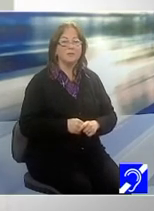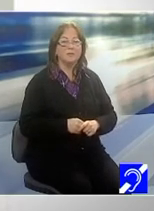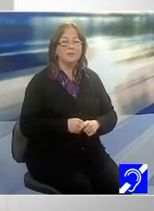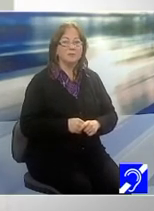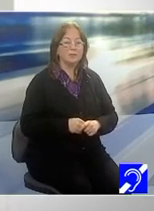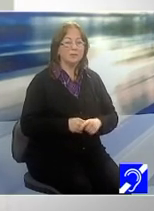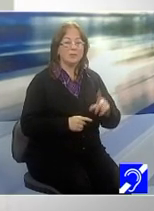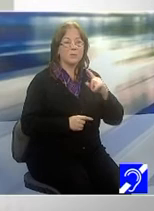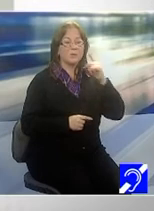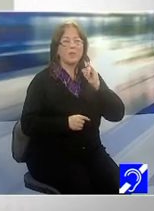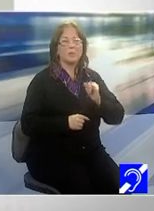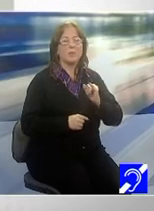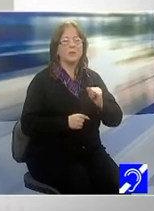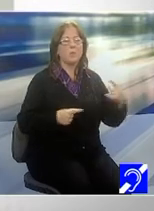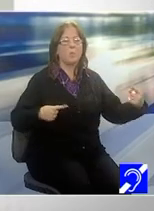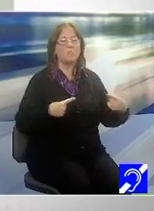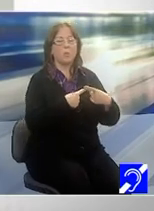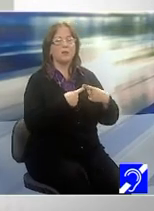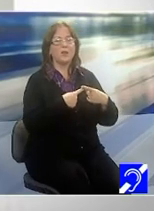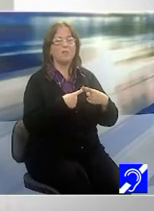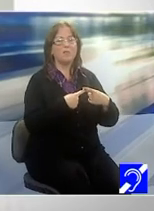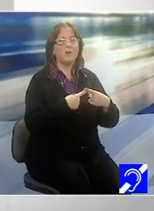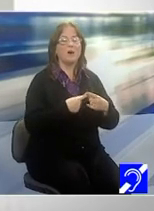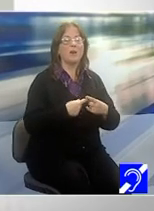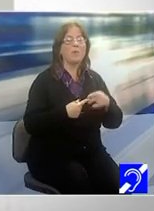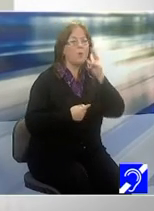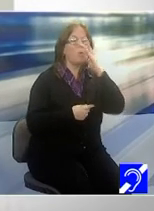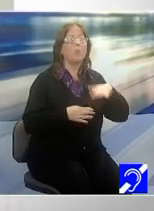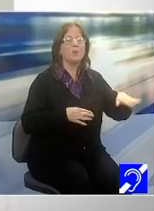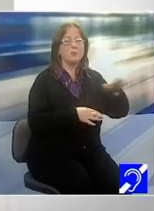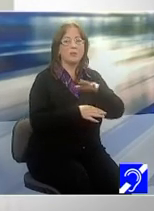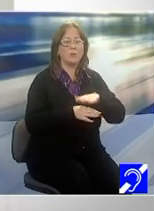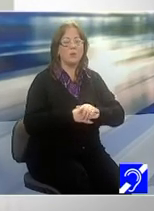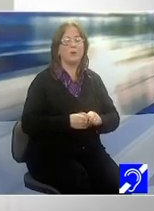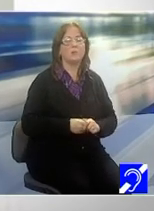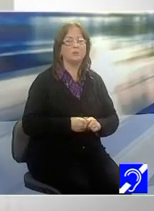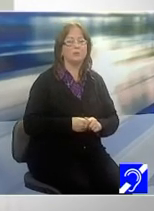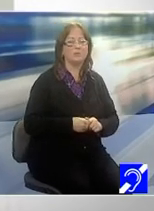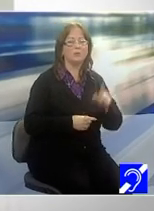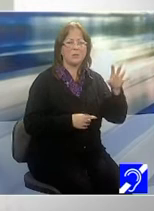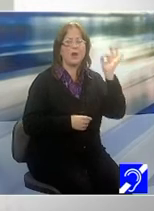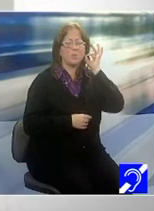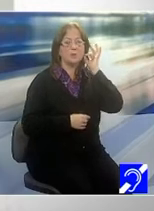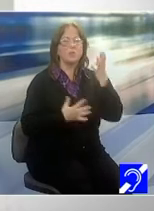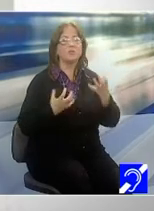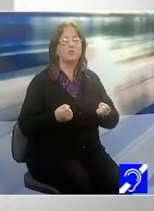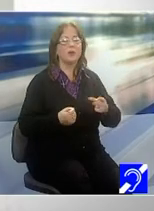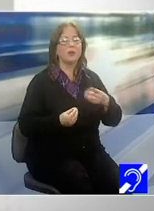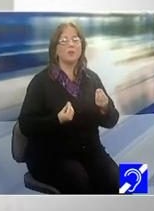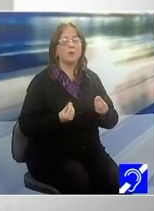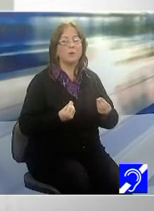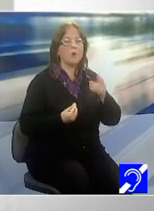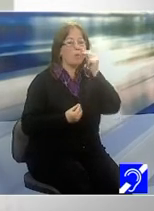împotriva curentului. Cred că cel mult, dacă nu ar fi fost de acord, poate se abțineau, dar nu cred că cineva vota împotrivă doar pentru